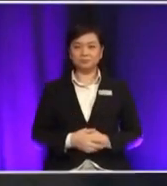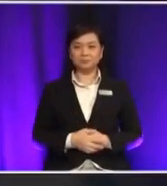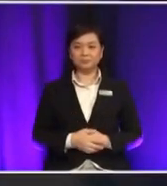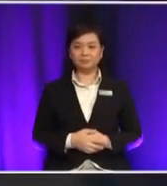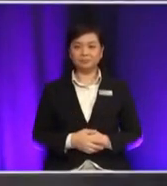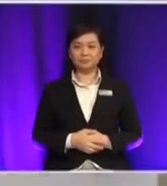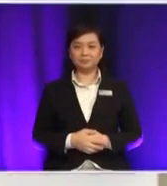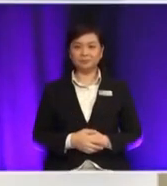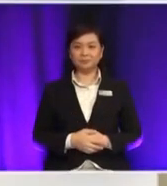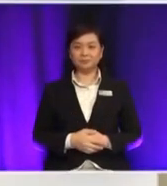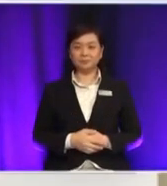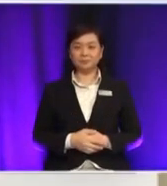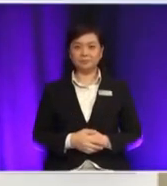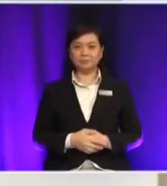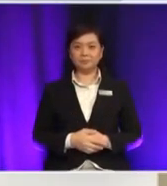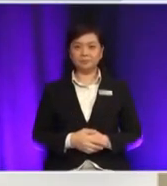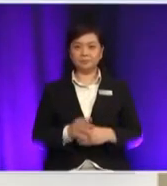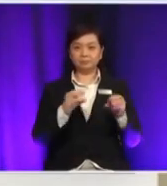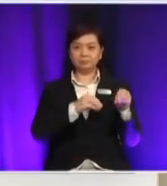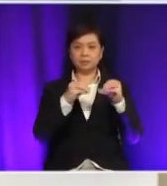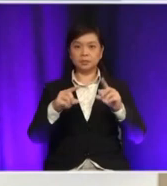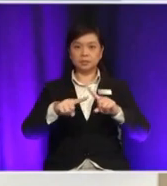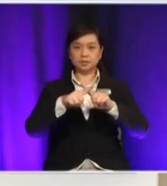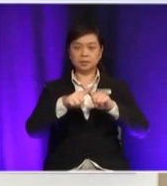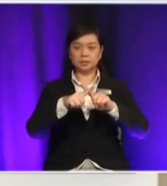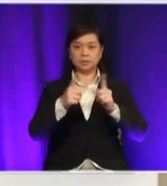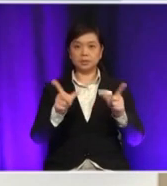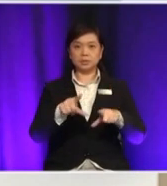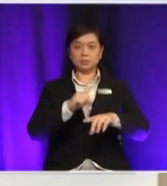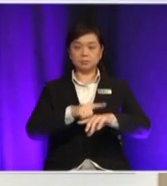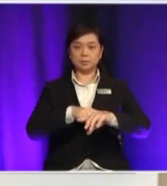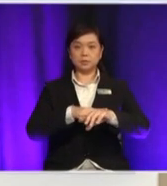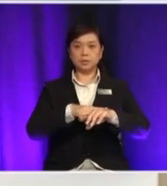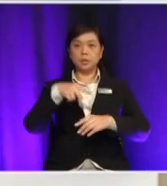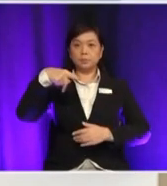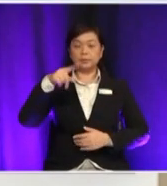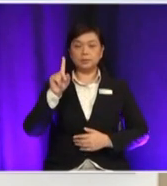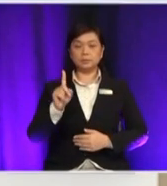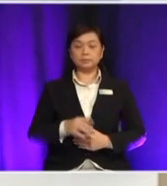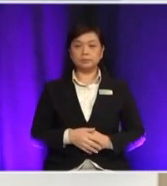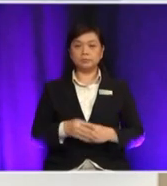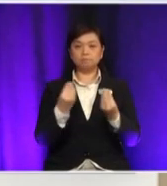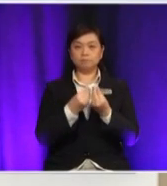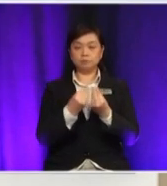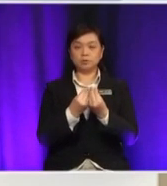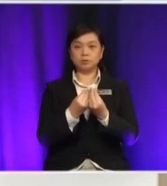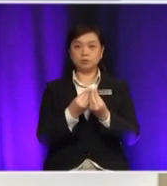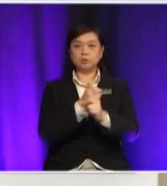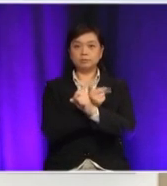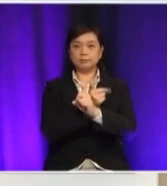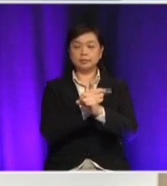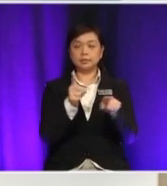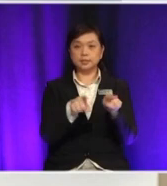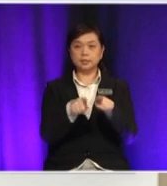Oke pindah silang berlaku semasa profase bilangan kromosom anak adalah sama dengan